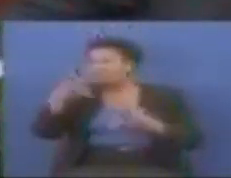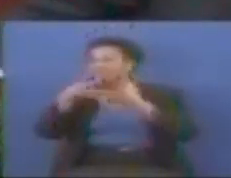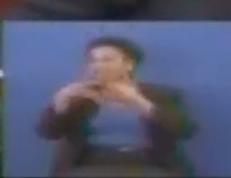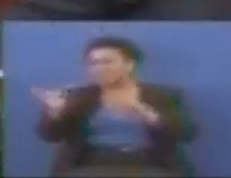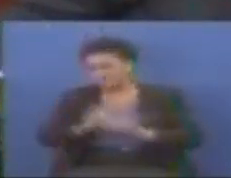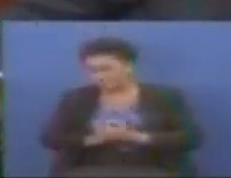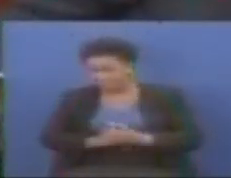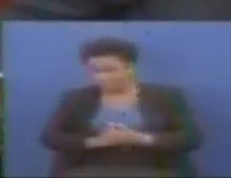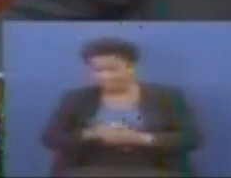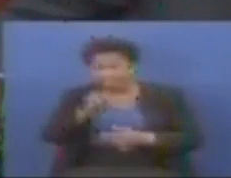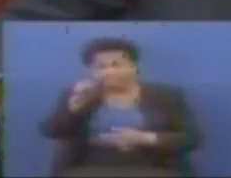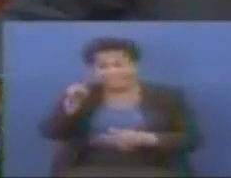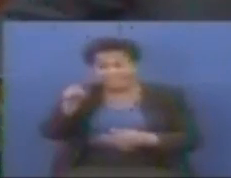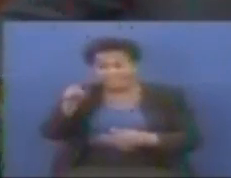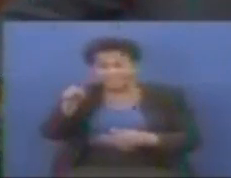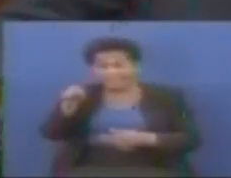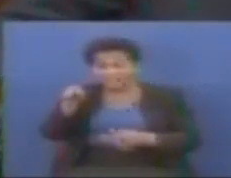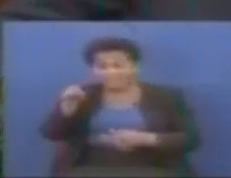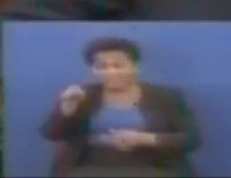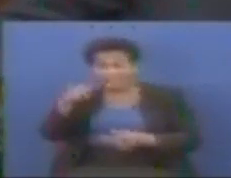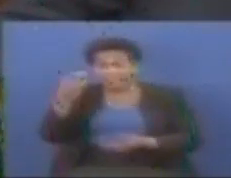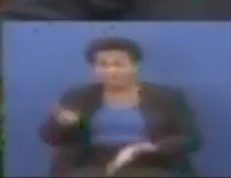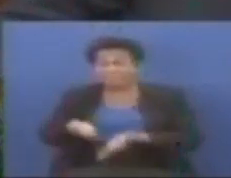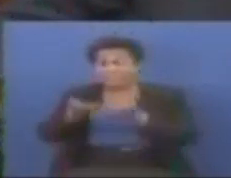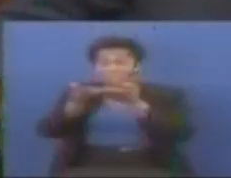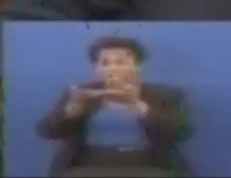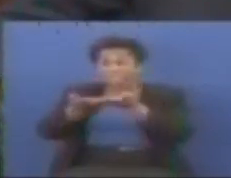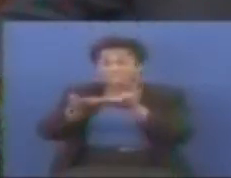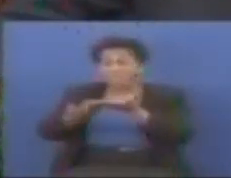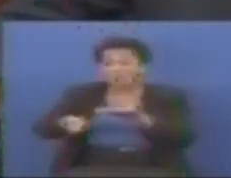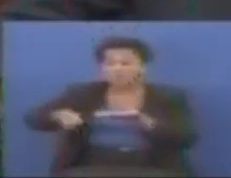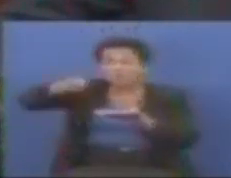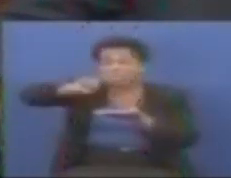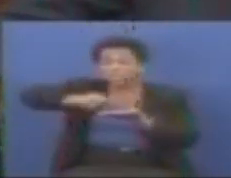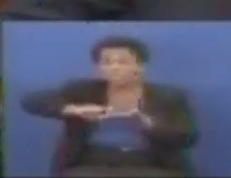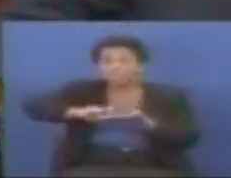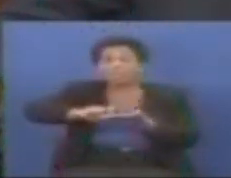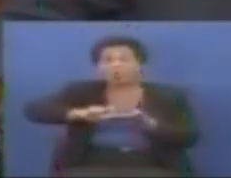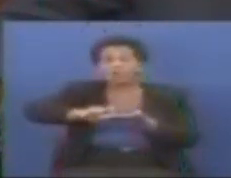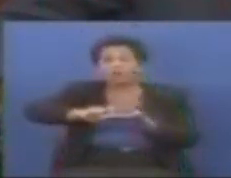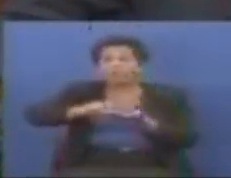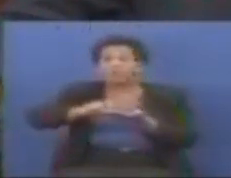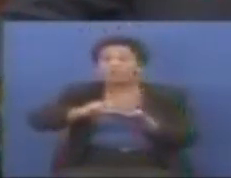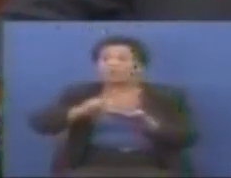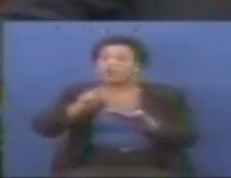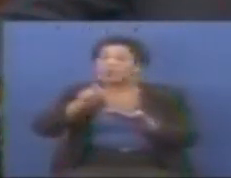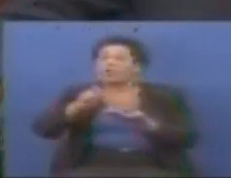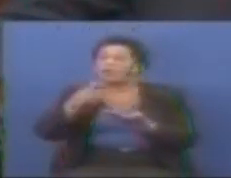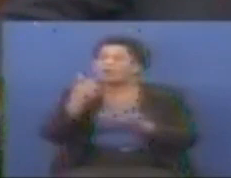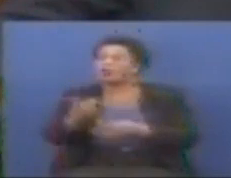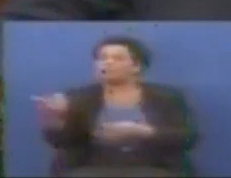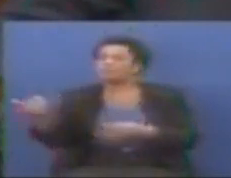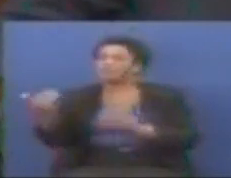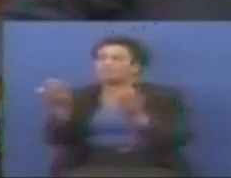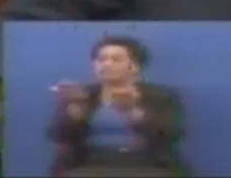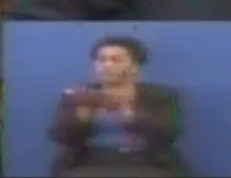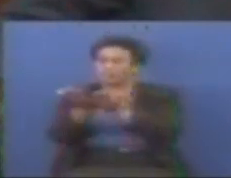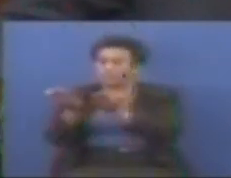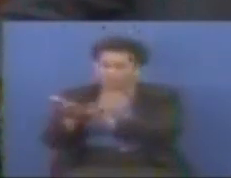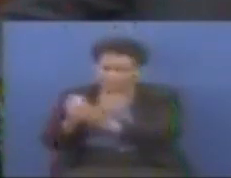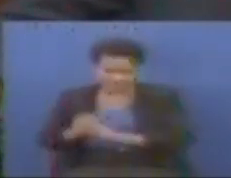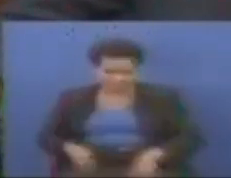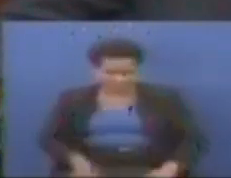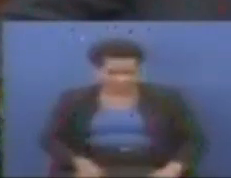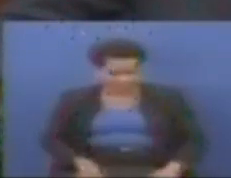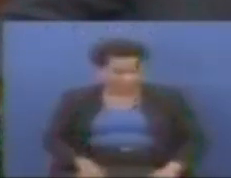3B, ili kuinua kiwango cha elimu na uwepo wa vyuo vingi vya walimu ambavyo vinatosheleza mahitaji. Mheshimiwa